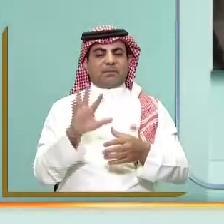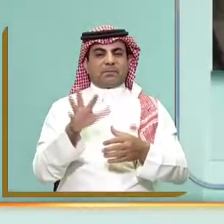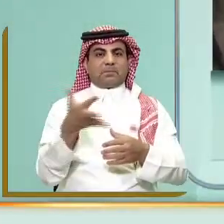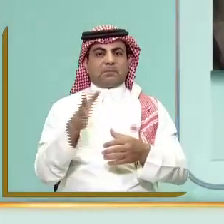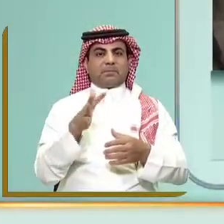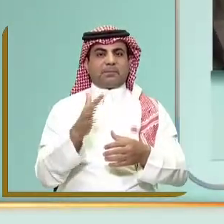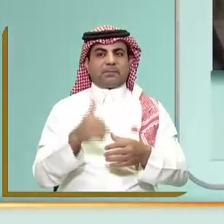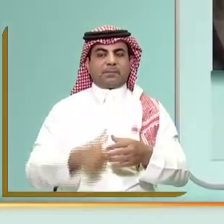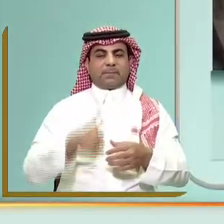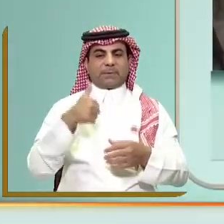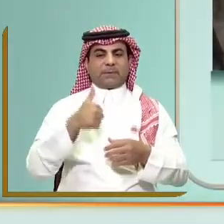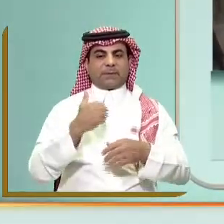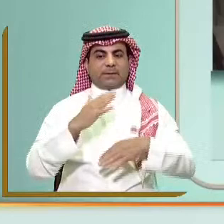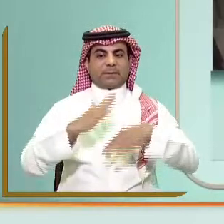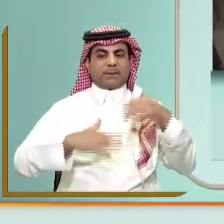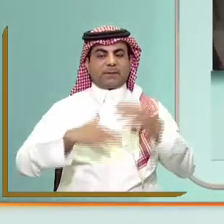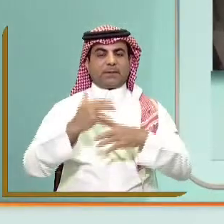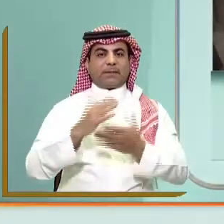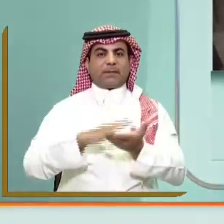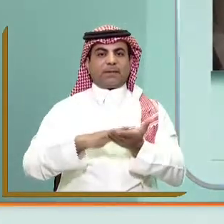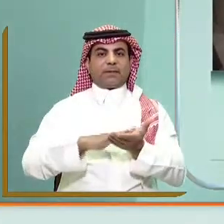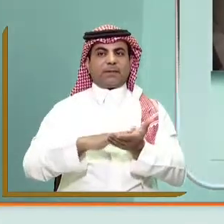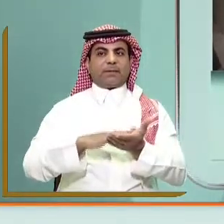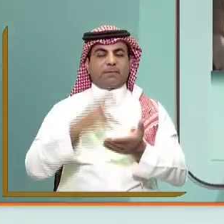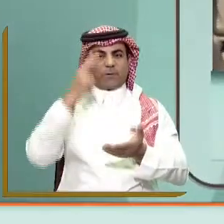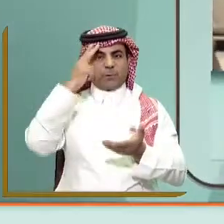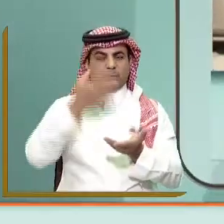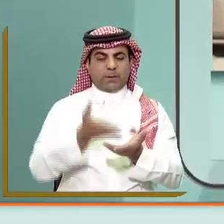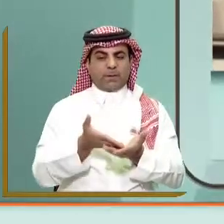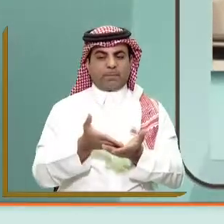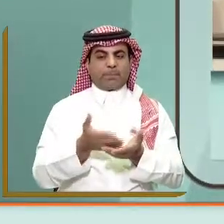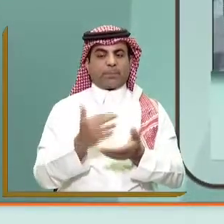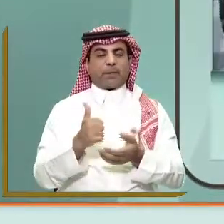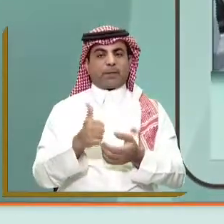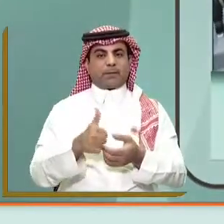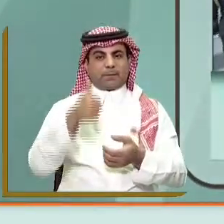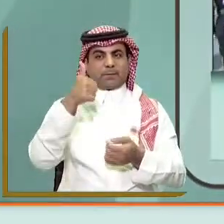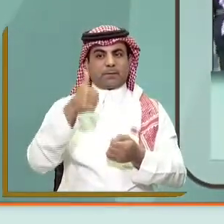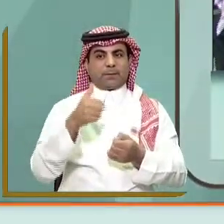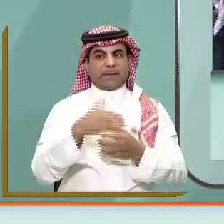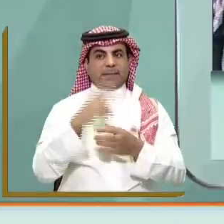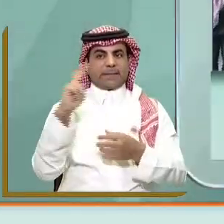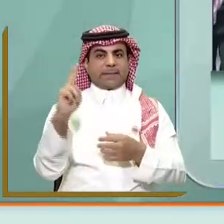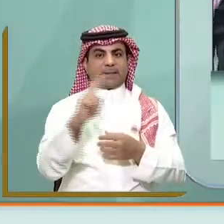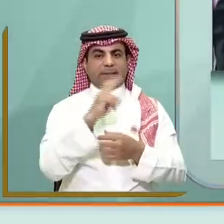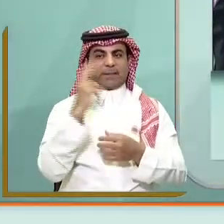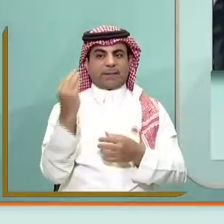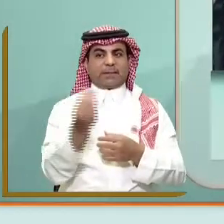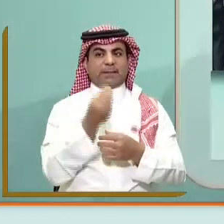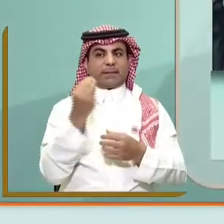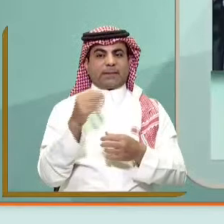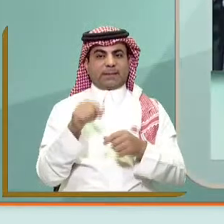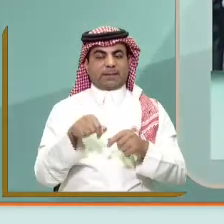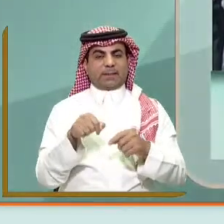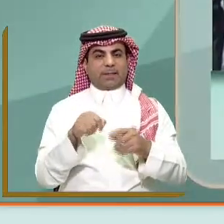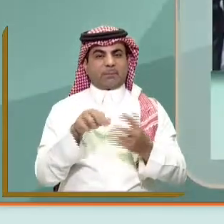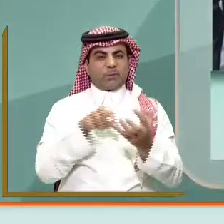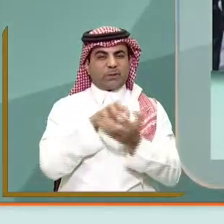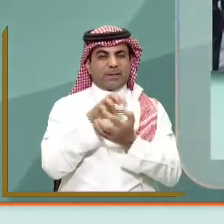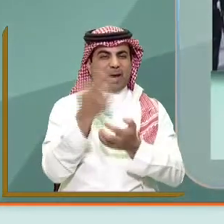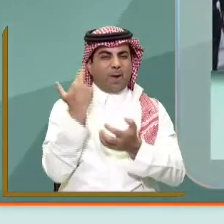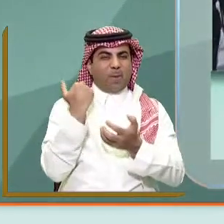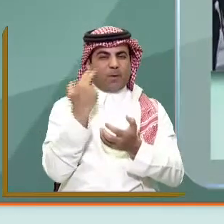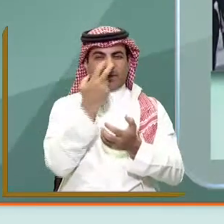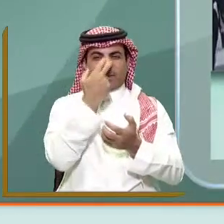كذلك عودة للقوى العاملة التايلندية في سوق العمل السعودي. فأعتقد أن هذه الزيارة هي طي التوتر الذي شاب